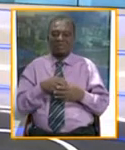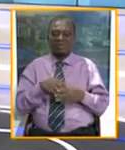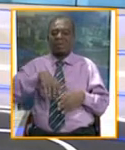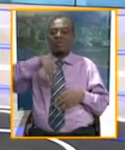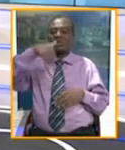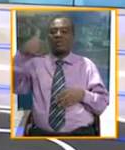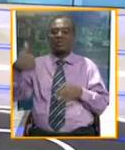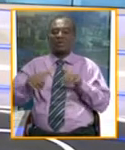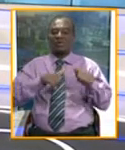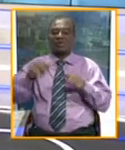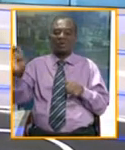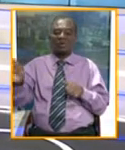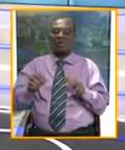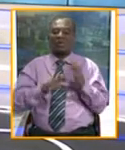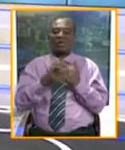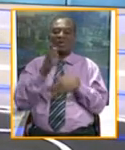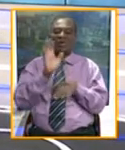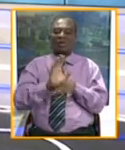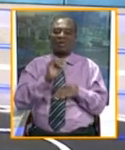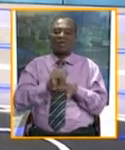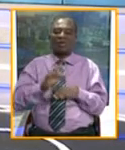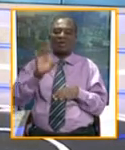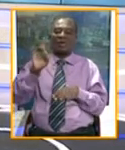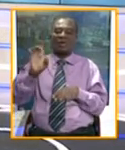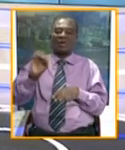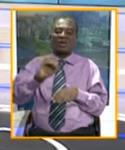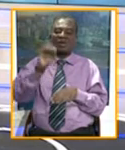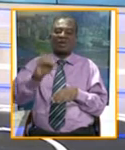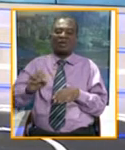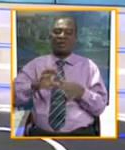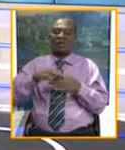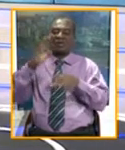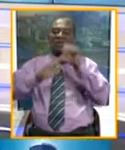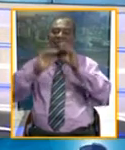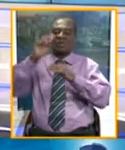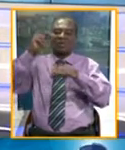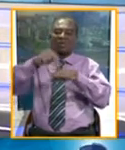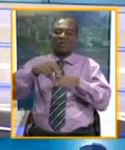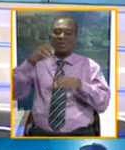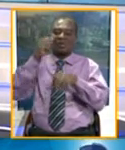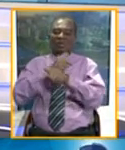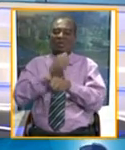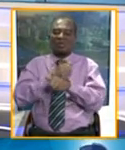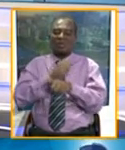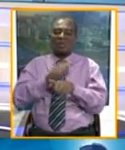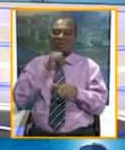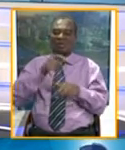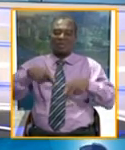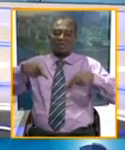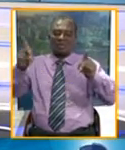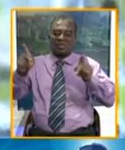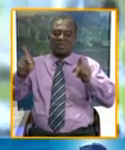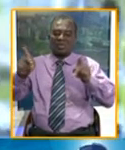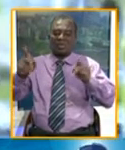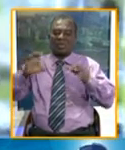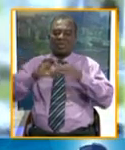Autre actualité, en Côte d'Ivoire, 80% des constructions dans le district d'Abidjan n'ont pas de permis de